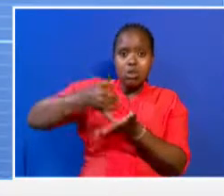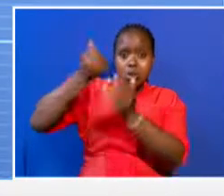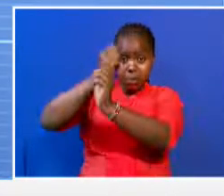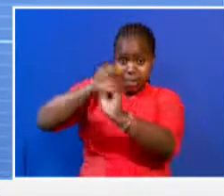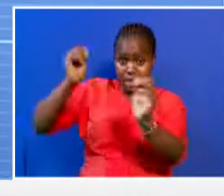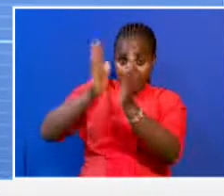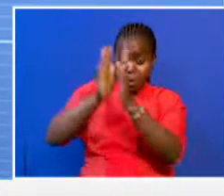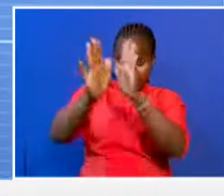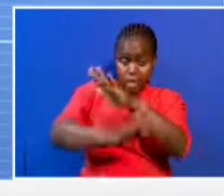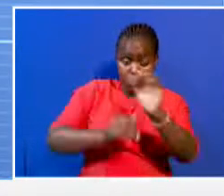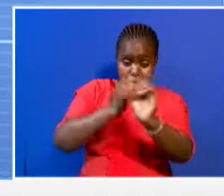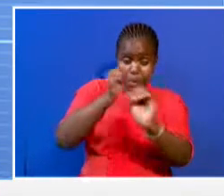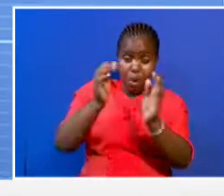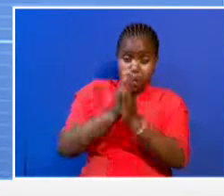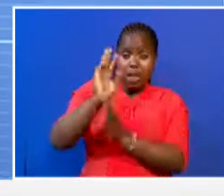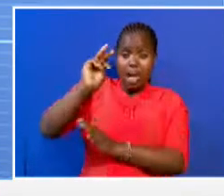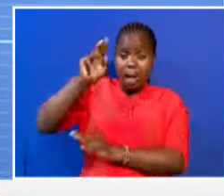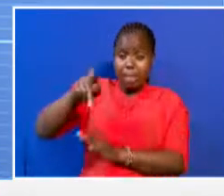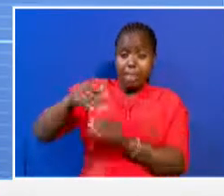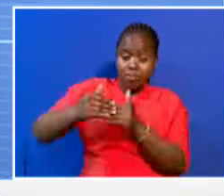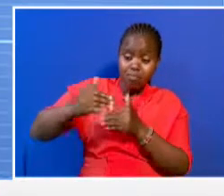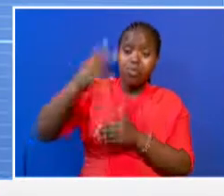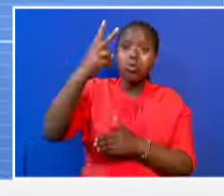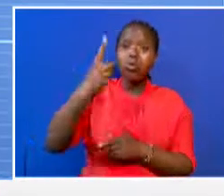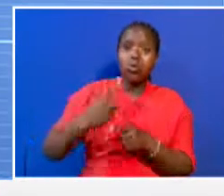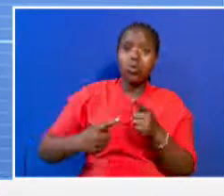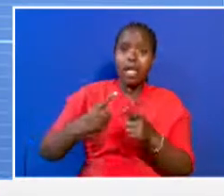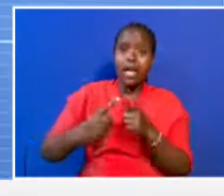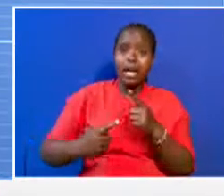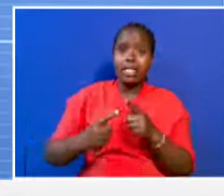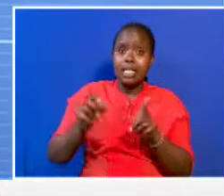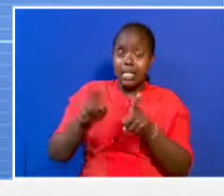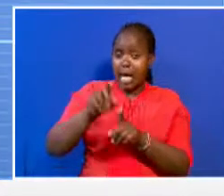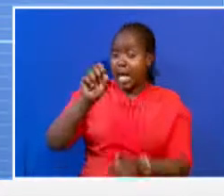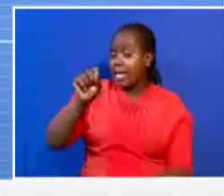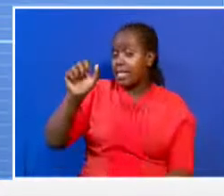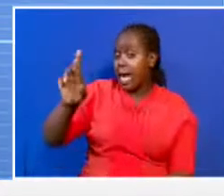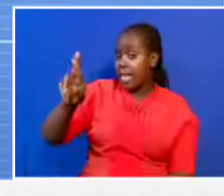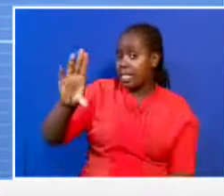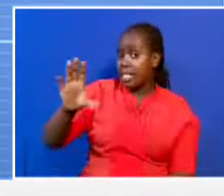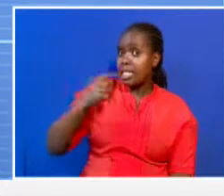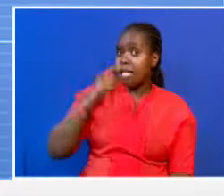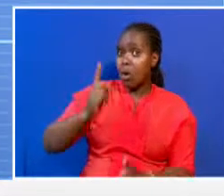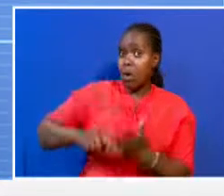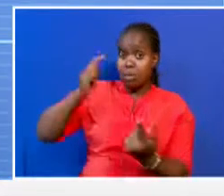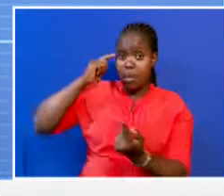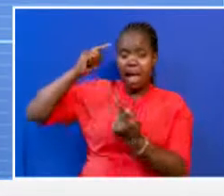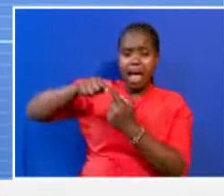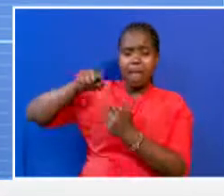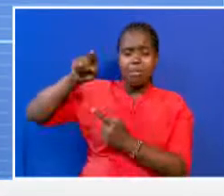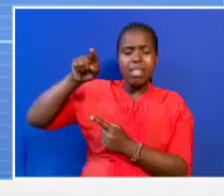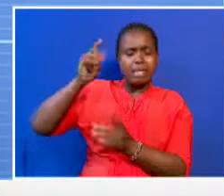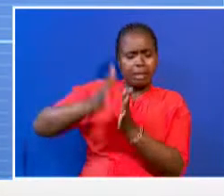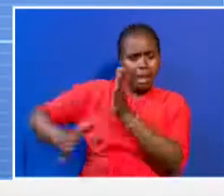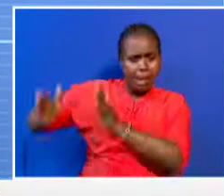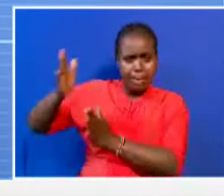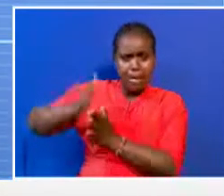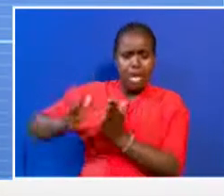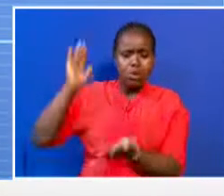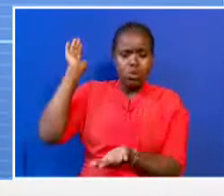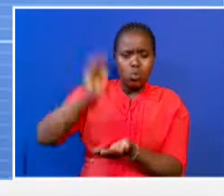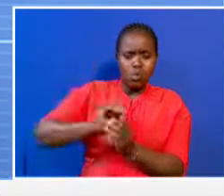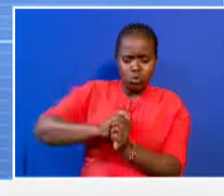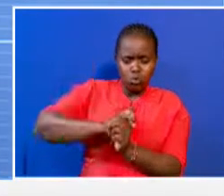naibu wake pamoja na wabunge katika miaka miwili ijayo. Kulingana na SRC, hatua hii inawadia kama mojawapo ya juhudi kukabili makali